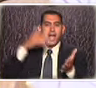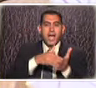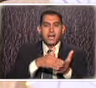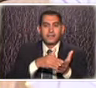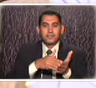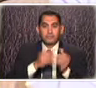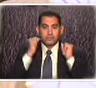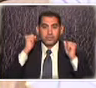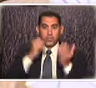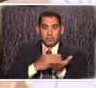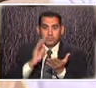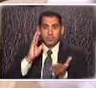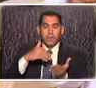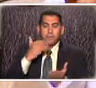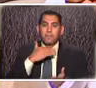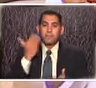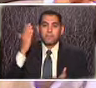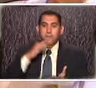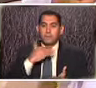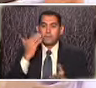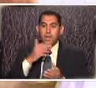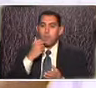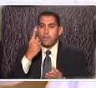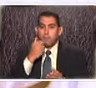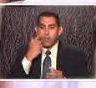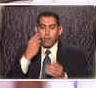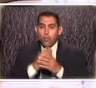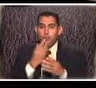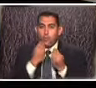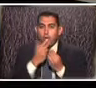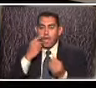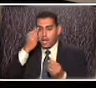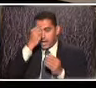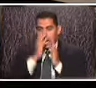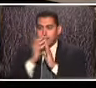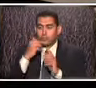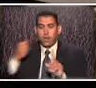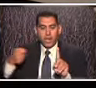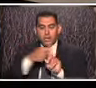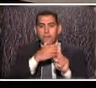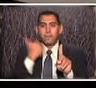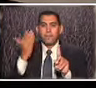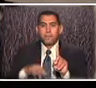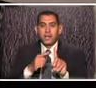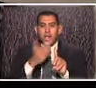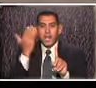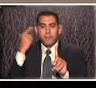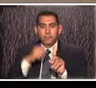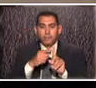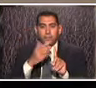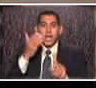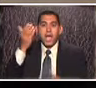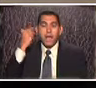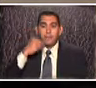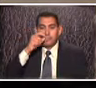حصل له مات مقتولا من متطرف هندوسي لكن في النهايه افكار غندي